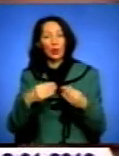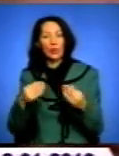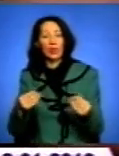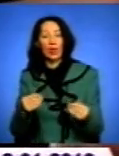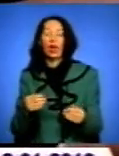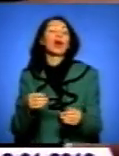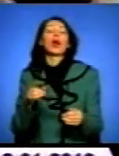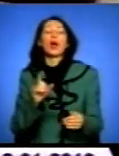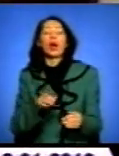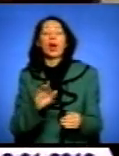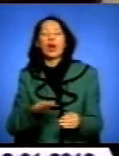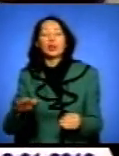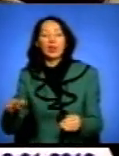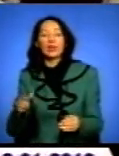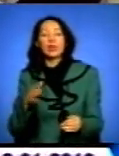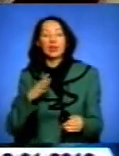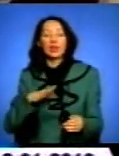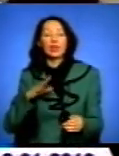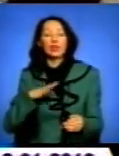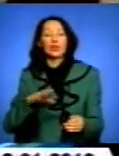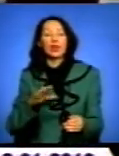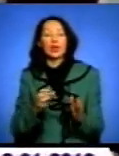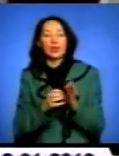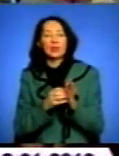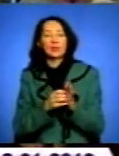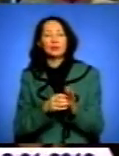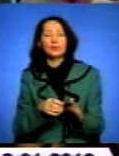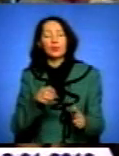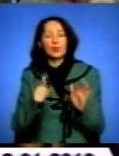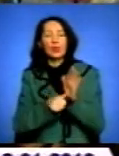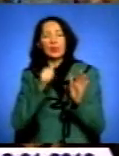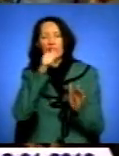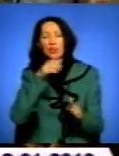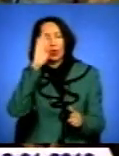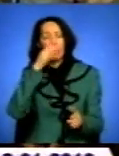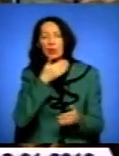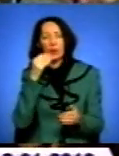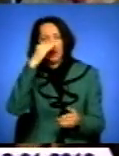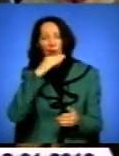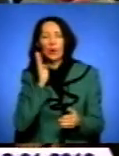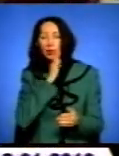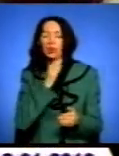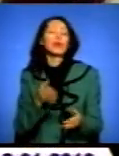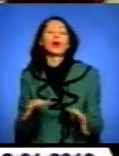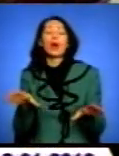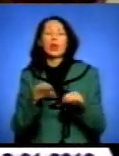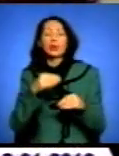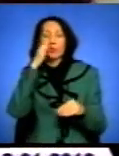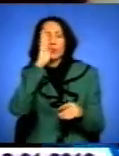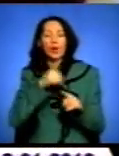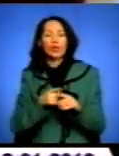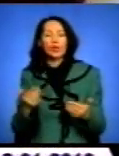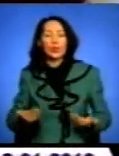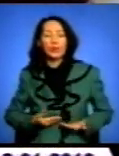ігуана Гектор. Шестирічний Сашко Огінський позбавлений батьківського піклування. Разом з братом живе в сиротинці. Сашко, чекаєш на